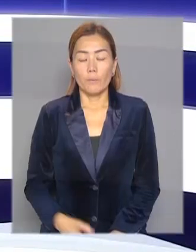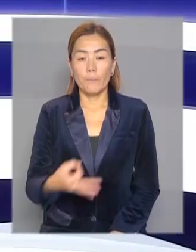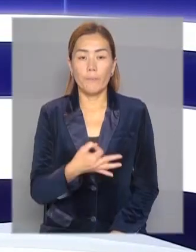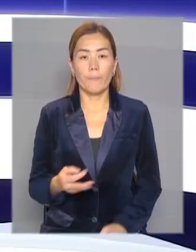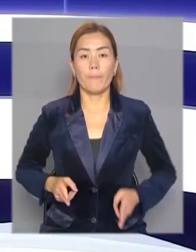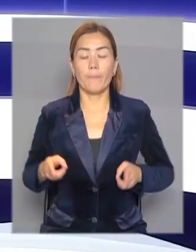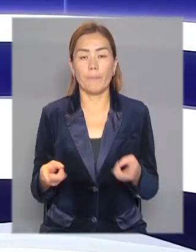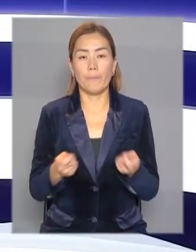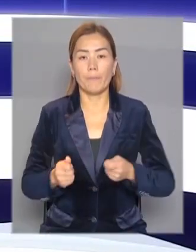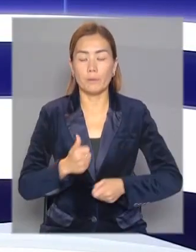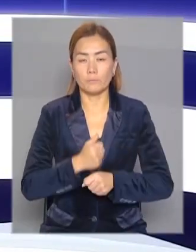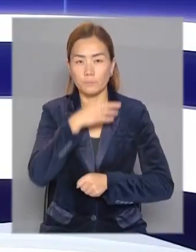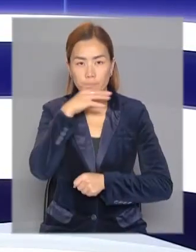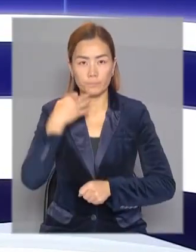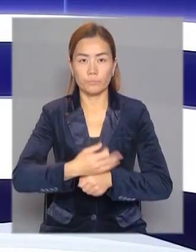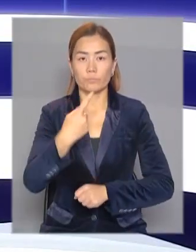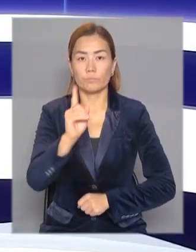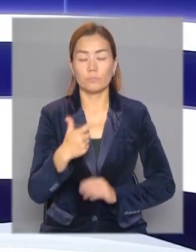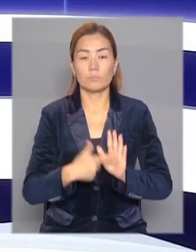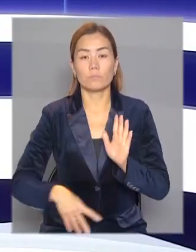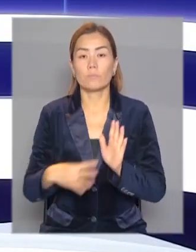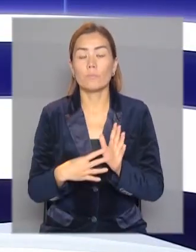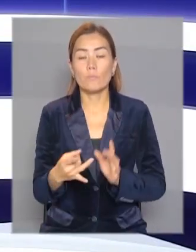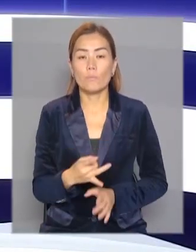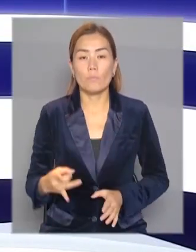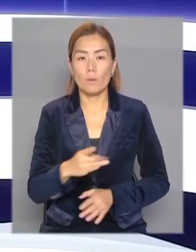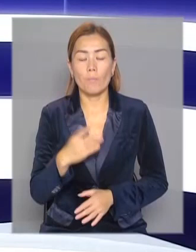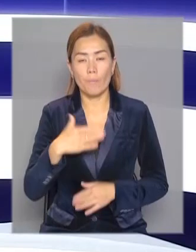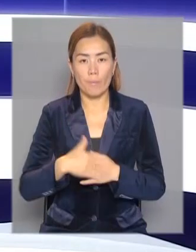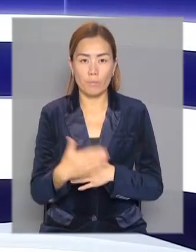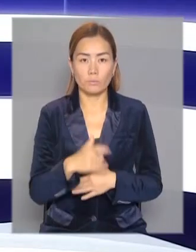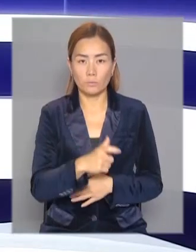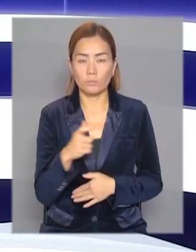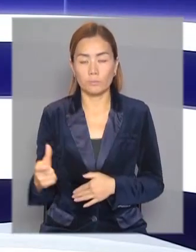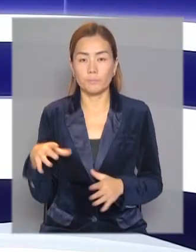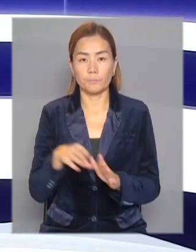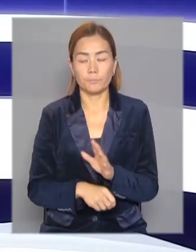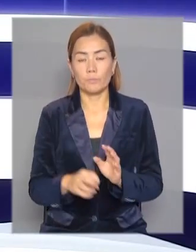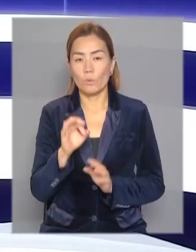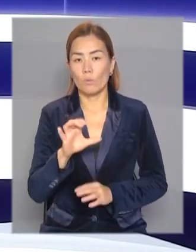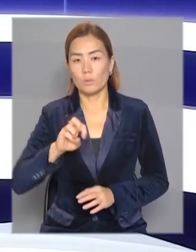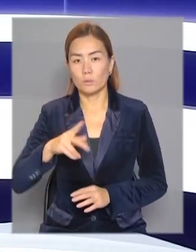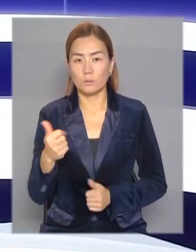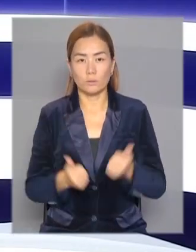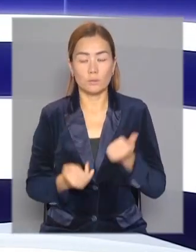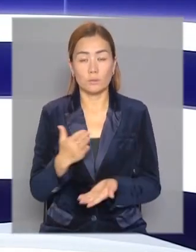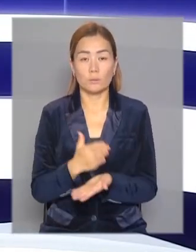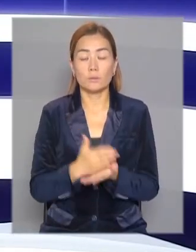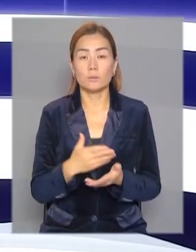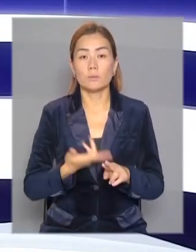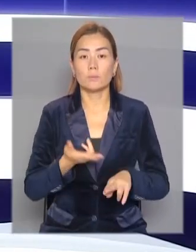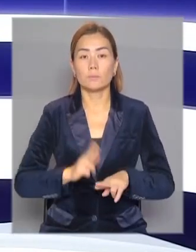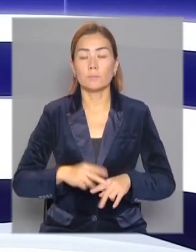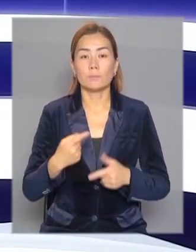Облыстық қылмыстық атқару жүйесі департаментінің нөмірі 79-шы мекемесінде жазасын өтеп жатқандар арасында күз аруы байқауы өтті. Алты аталым